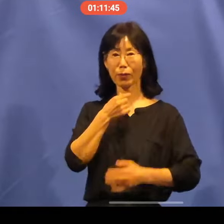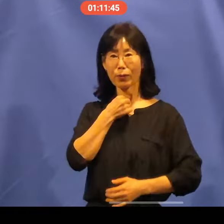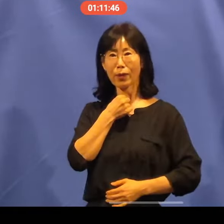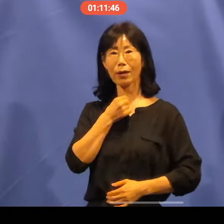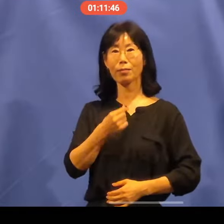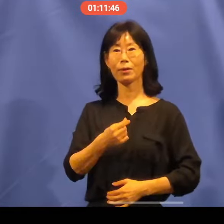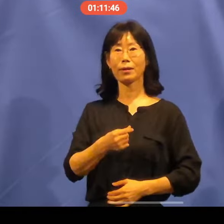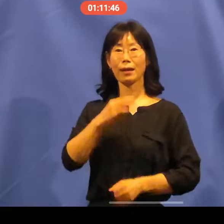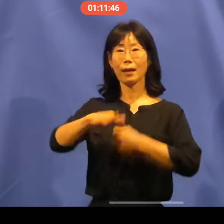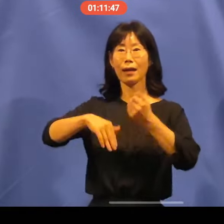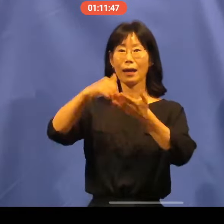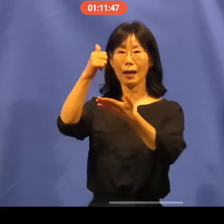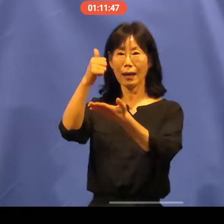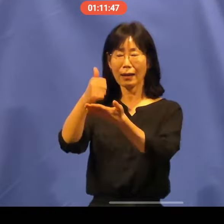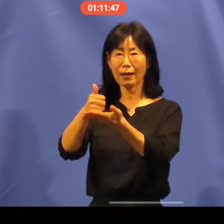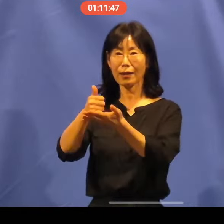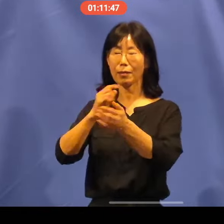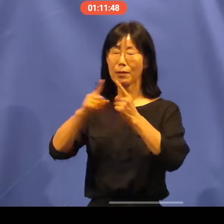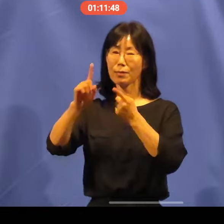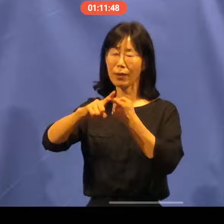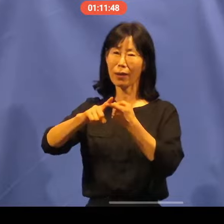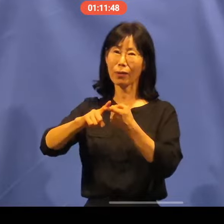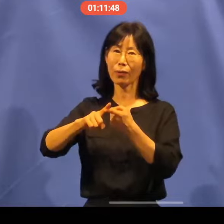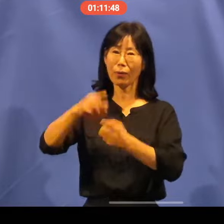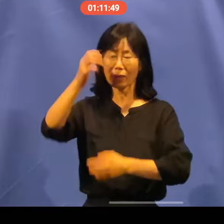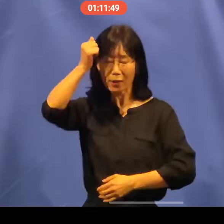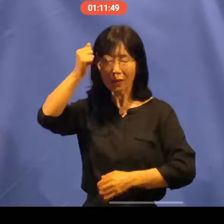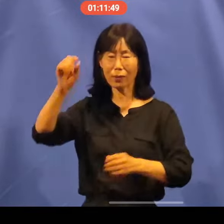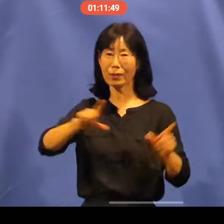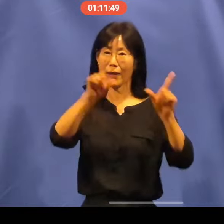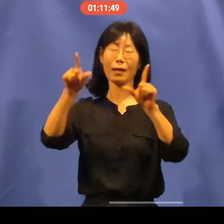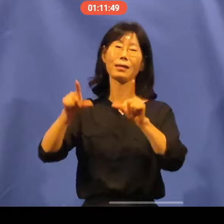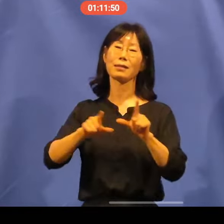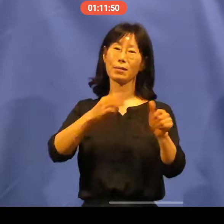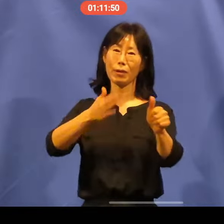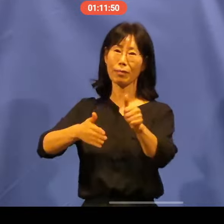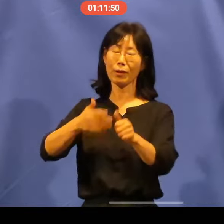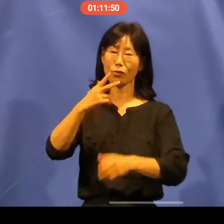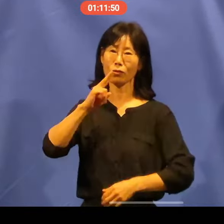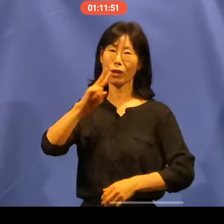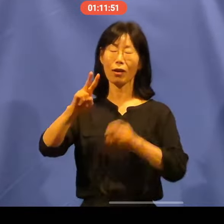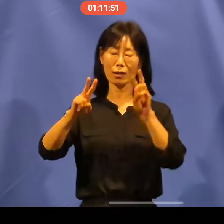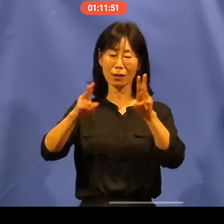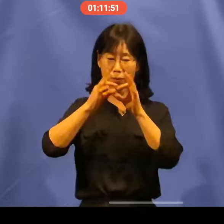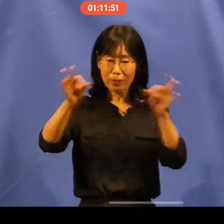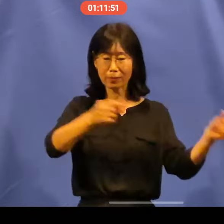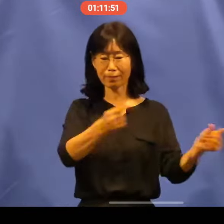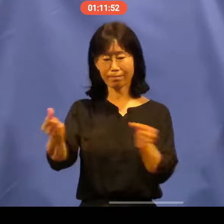소원을 잊지 않고 살아가게 하여 주시옵소서. 주여, 세 번 내치고 기도합니다. 주